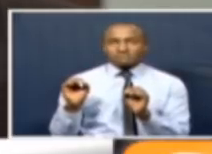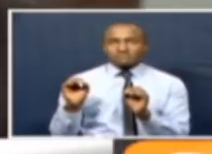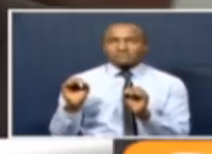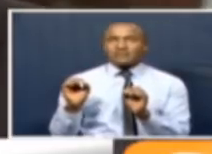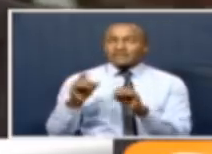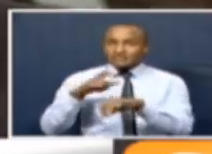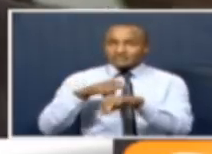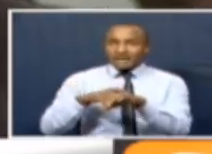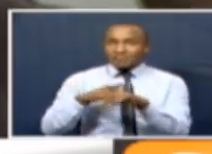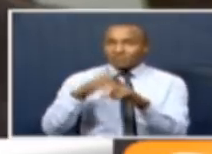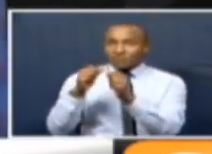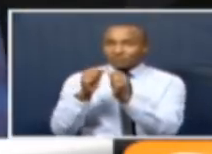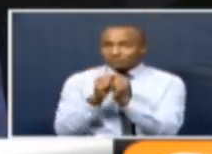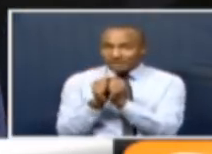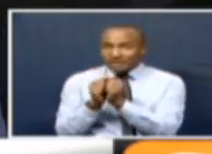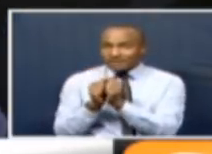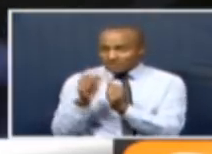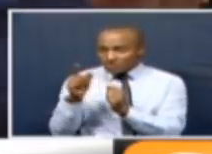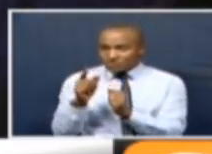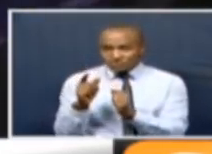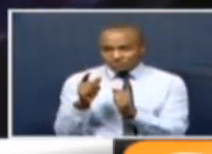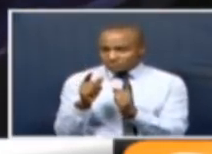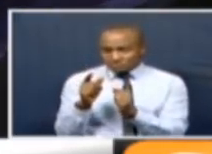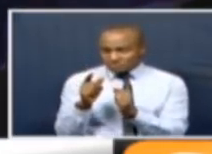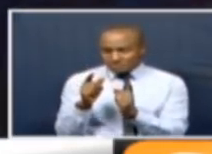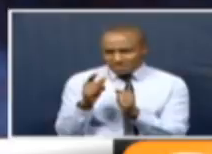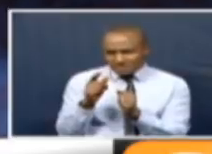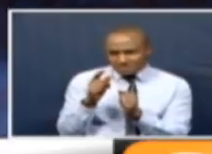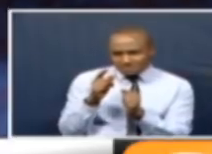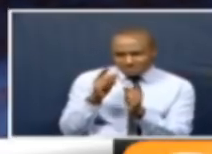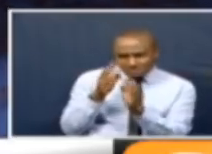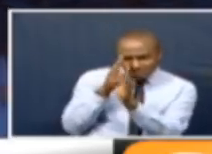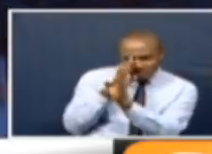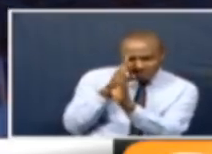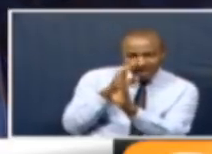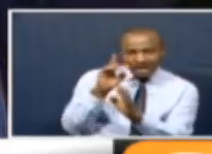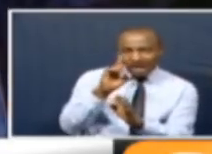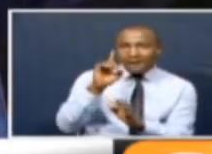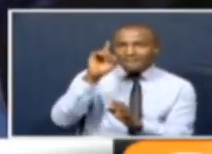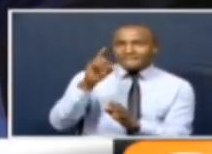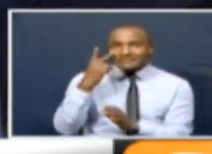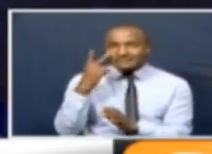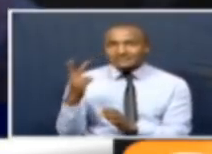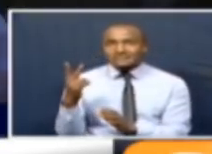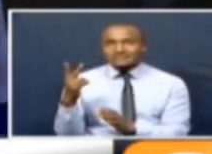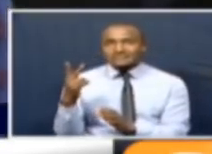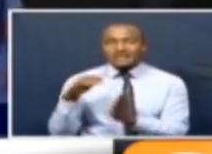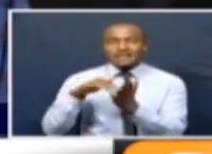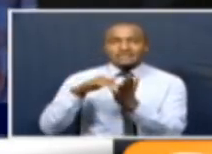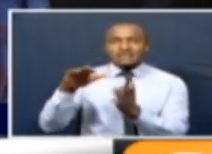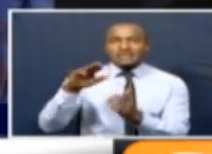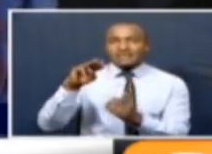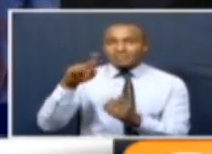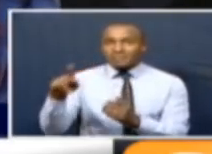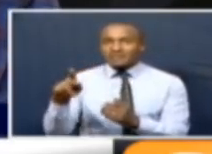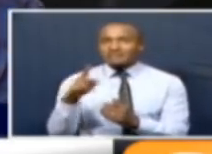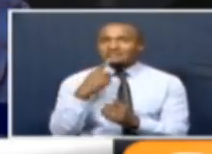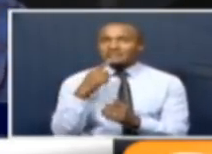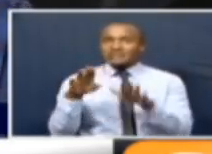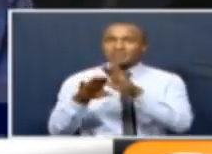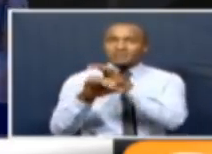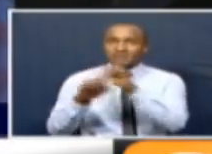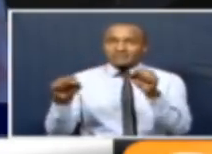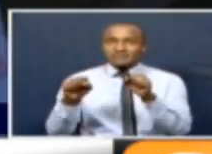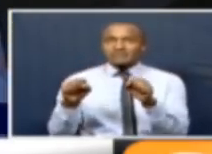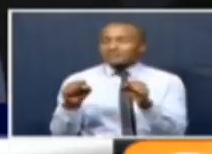muombe, usikubali kufunga macho. Wacha mikutano wa mipango ya kando. Unatuma politicians kuambia deputy president ati hatuna